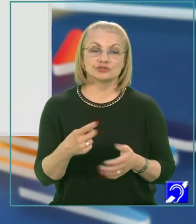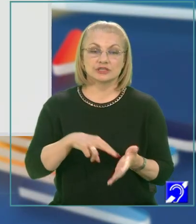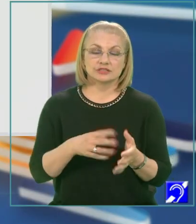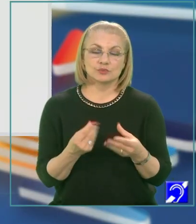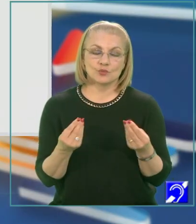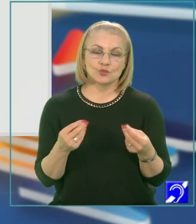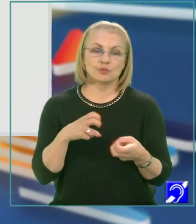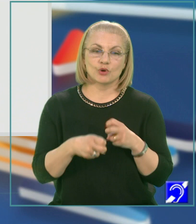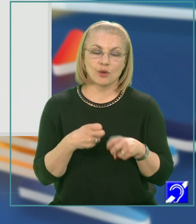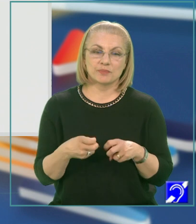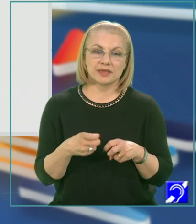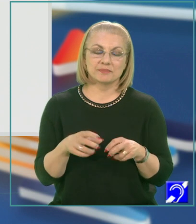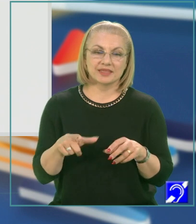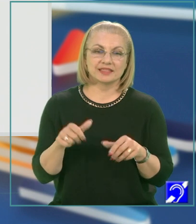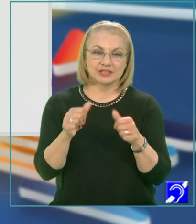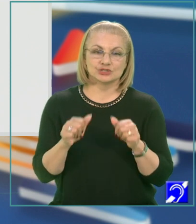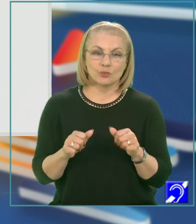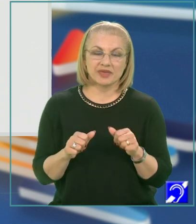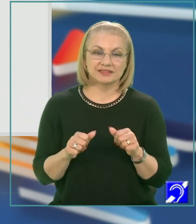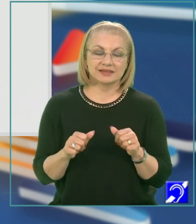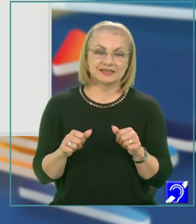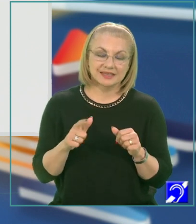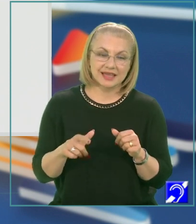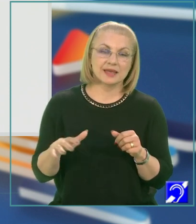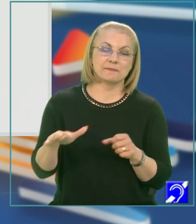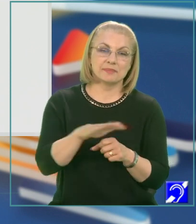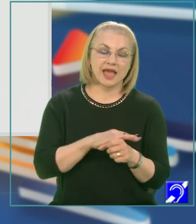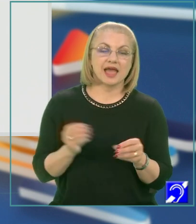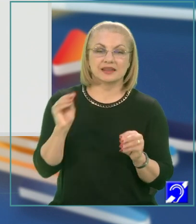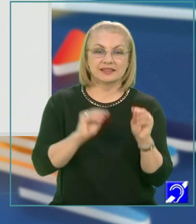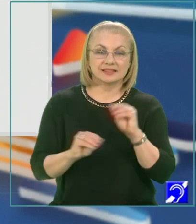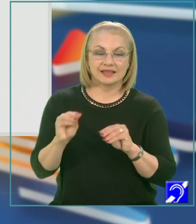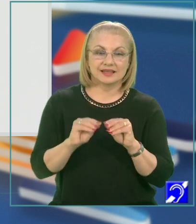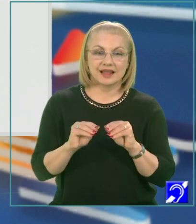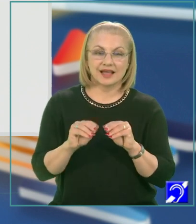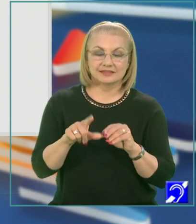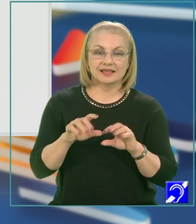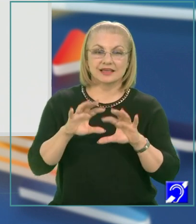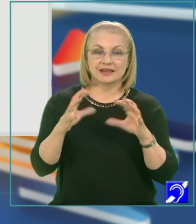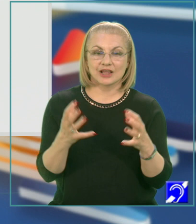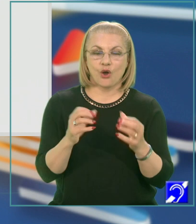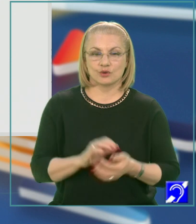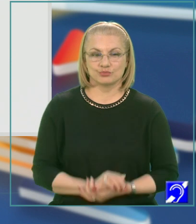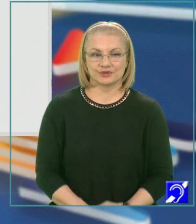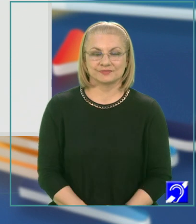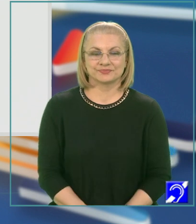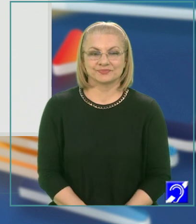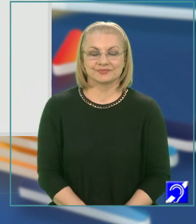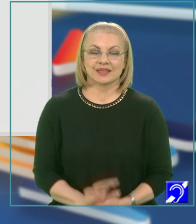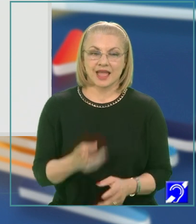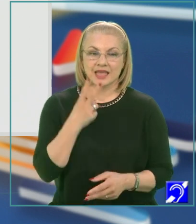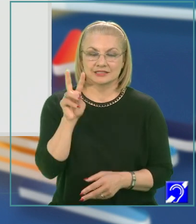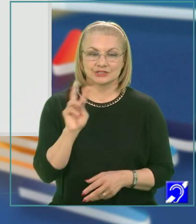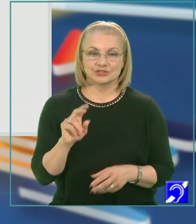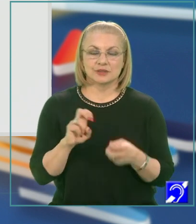de geometrie plană în figuri plane integrate în corpurile respective. Dar să citim